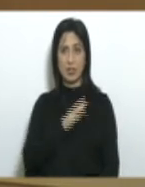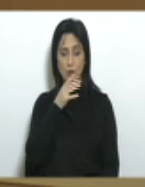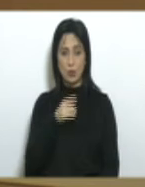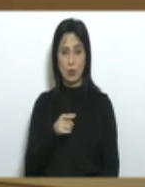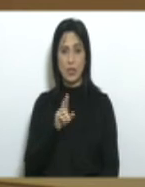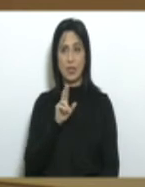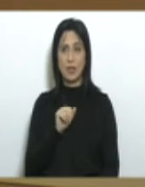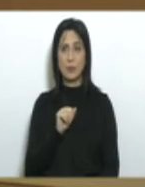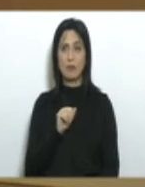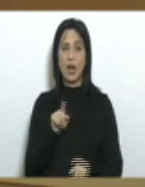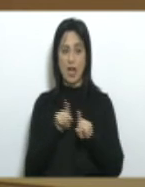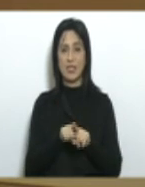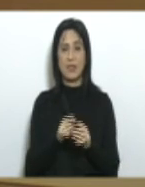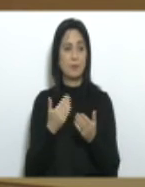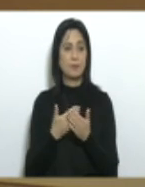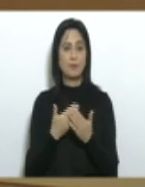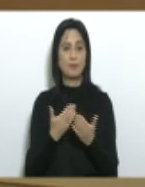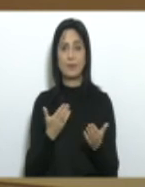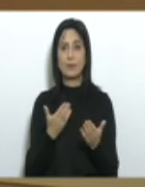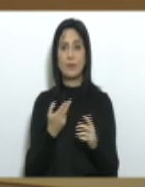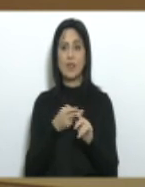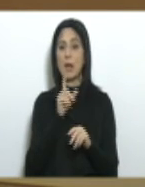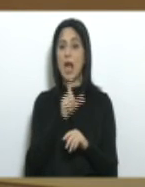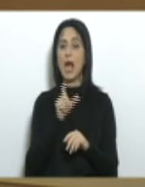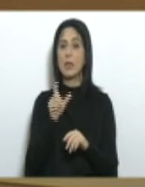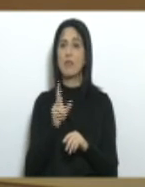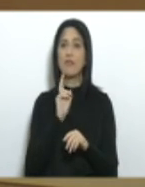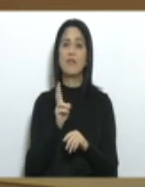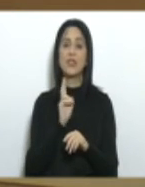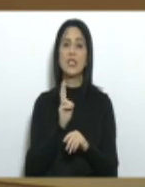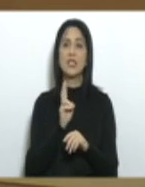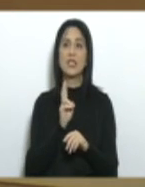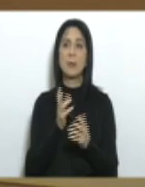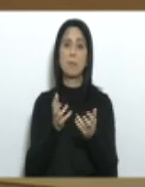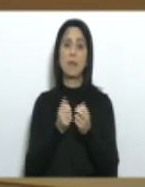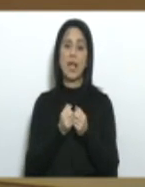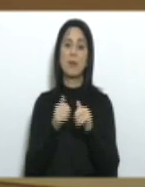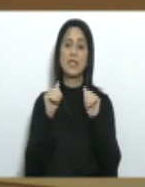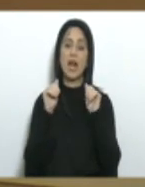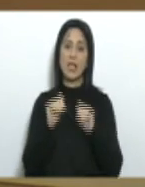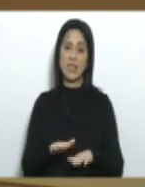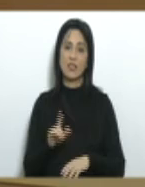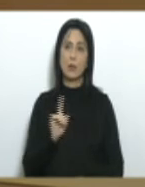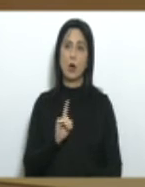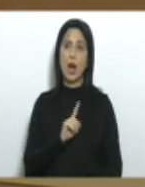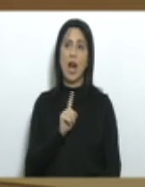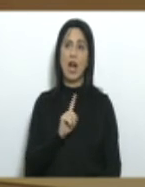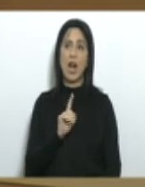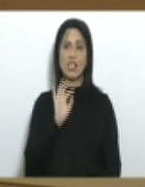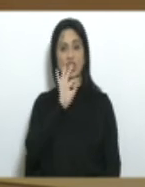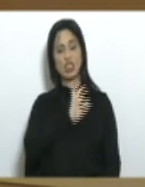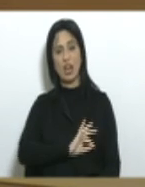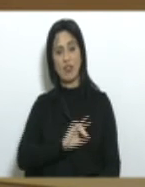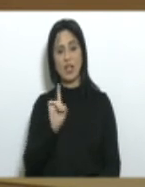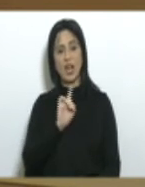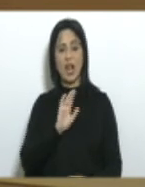და ასე ვთქვათ, იმ ადამიანებს, ვინც მიიღებს გადაწყვეტილებას, რომ რაღაცა შეღავათი ან